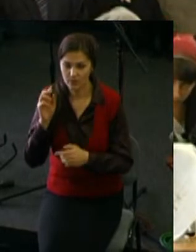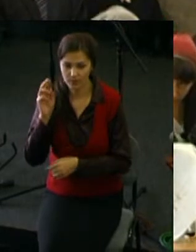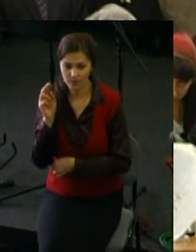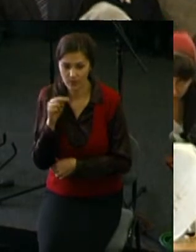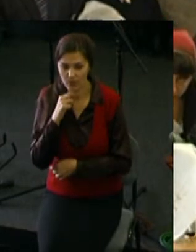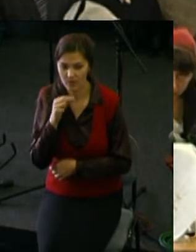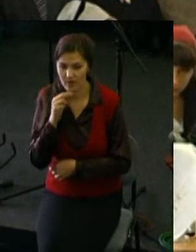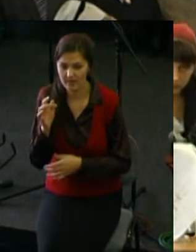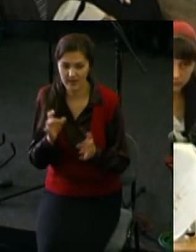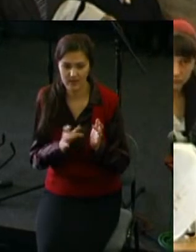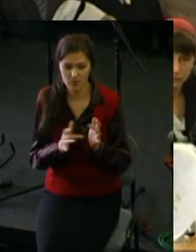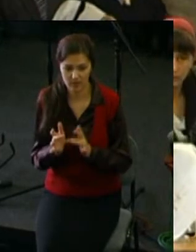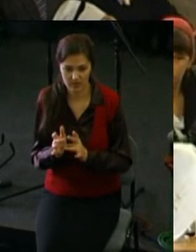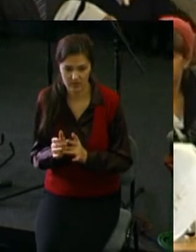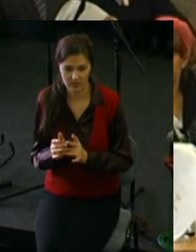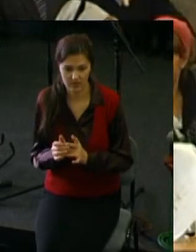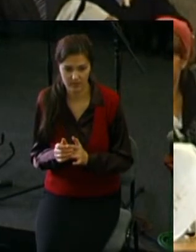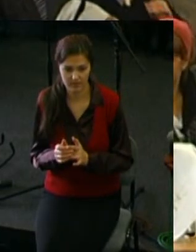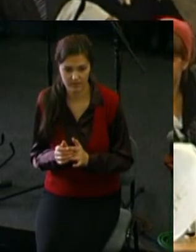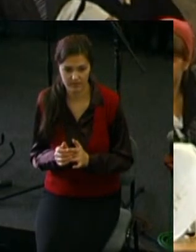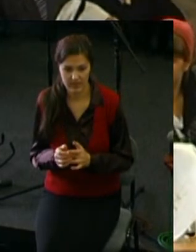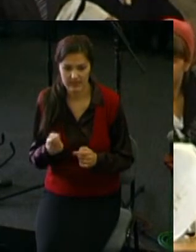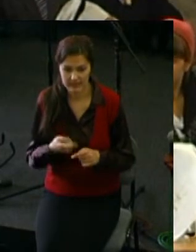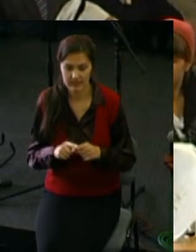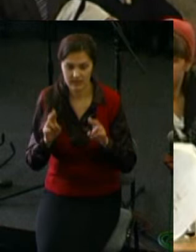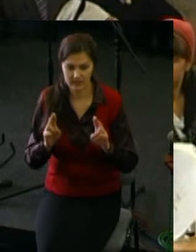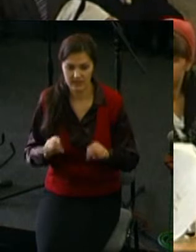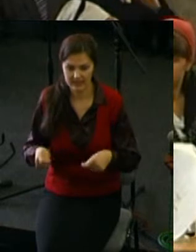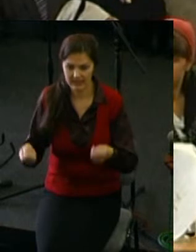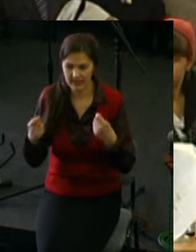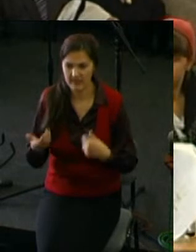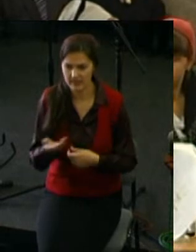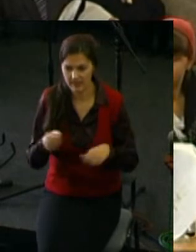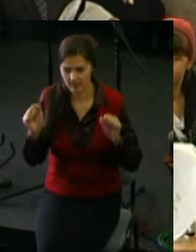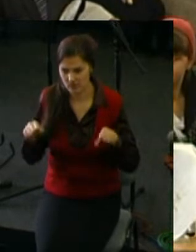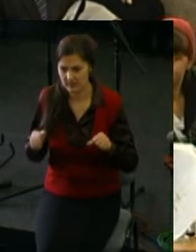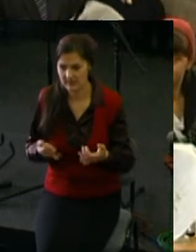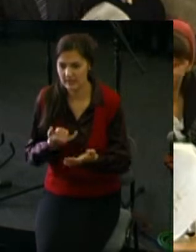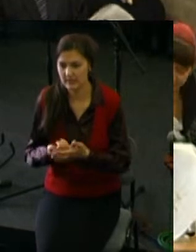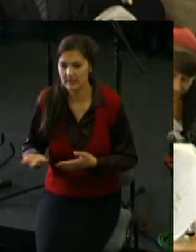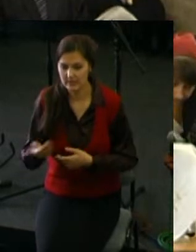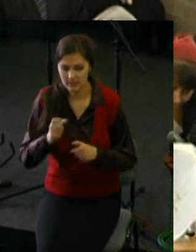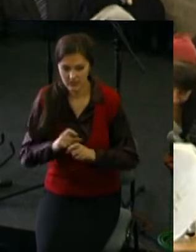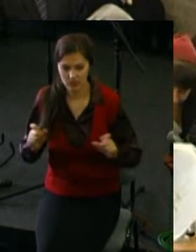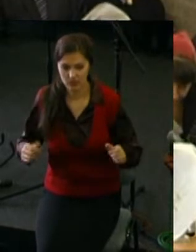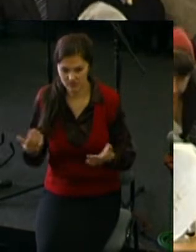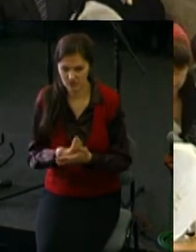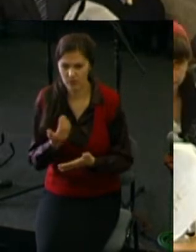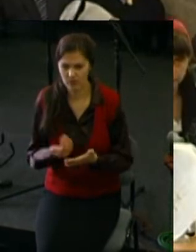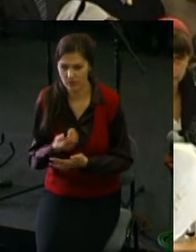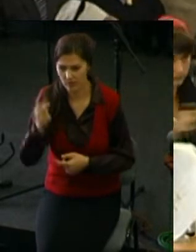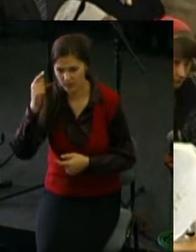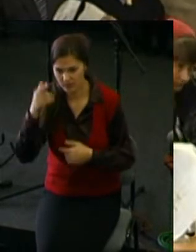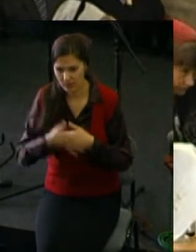Ісуса Христа якраз ця видимо заповідь дає можливість для нас людей знову й знову